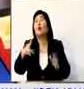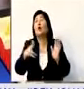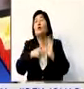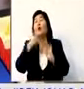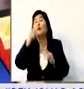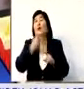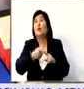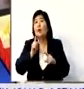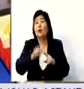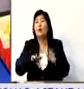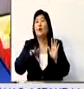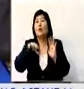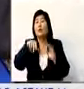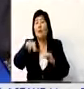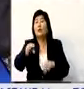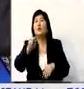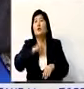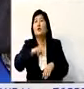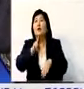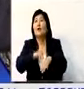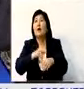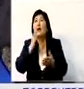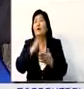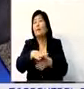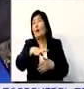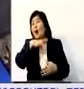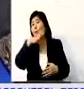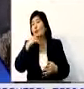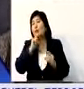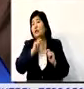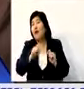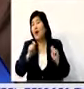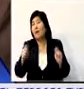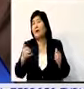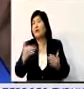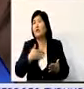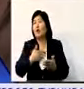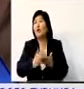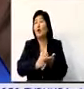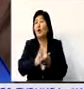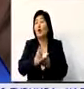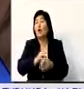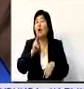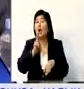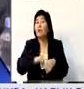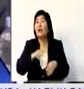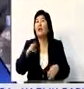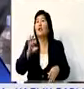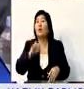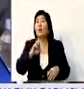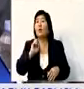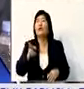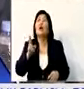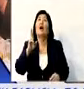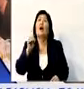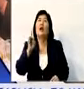и тоже пошел служить в полицию имеет множество почтения за безупречную службу в милиции телем зико и катар